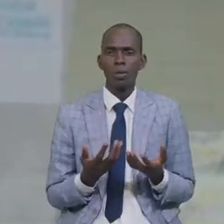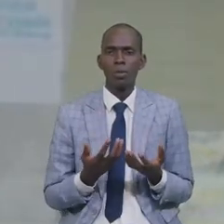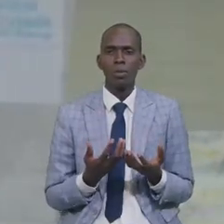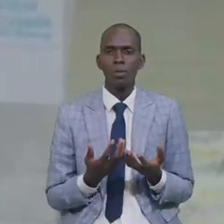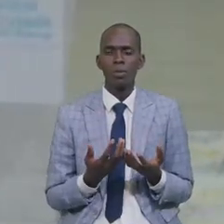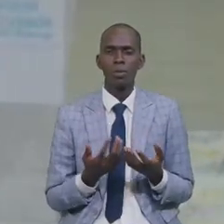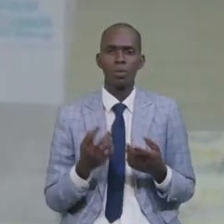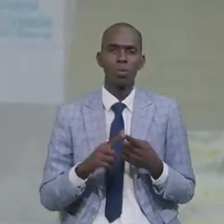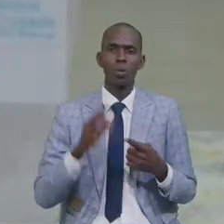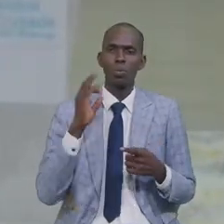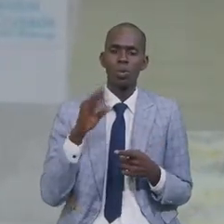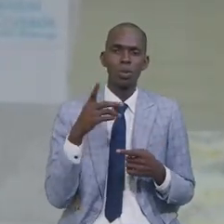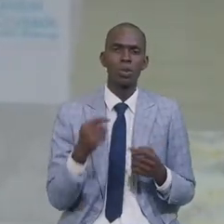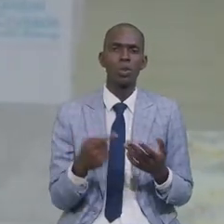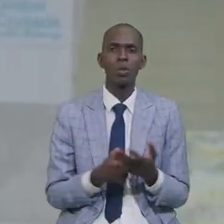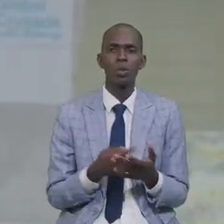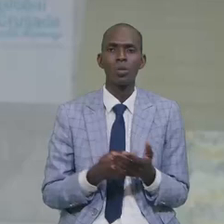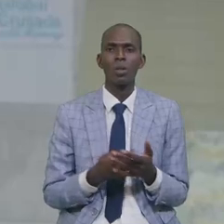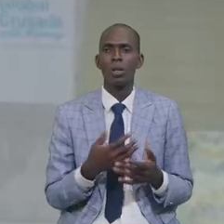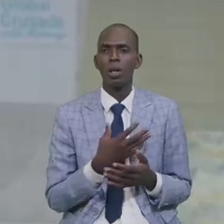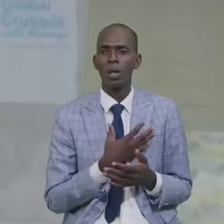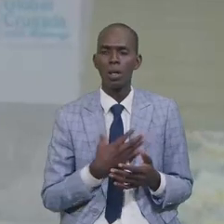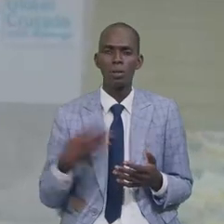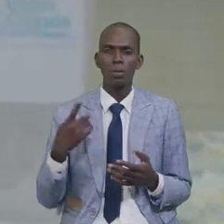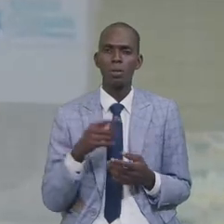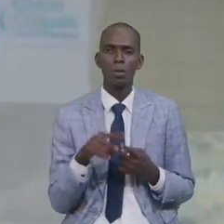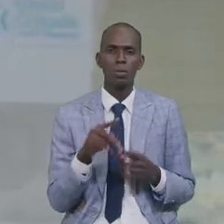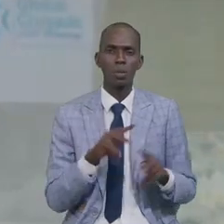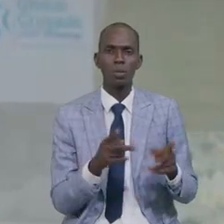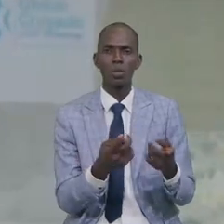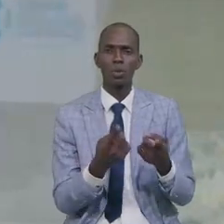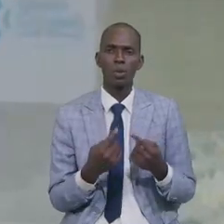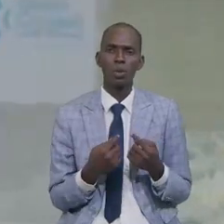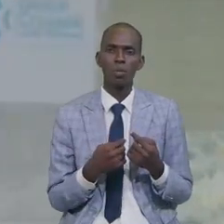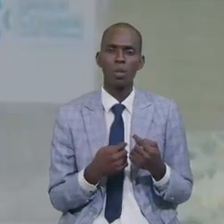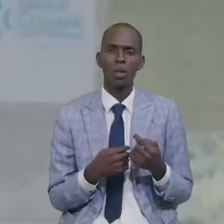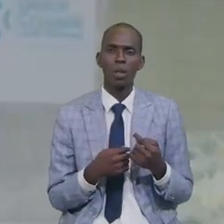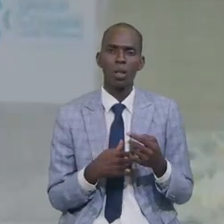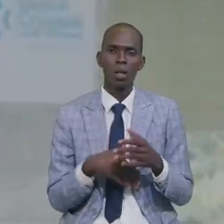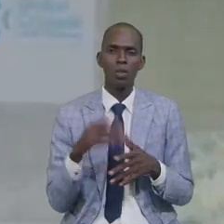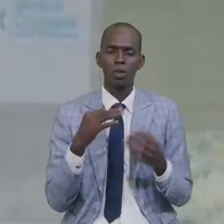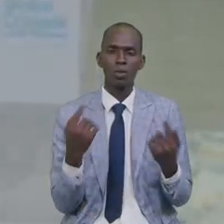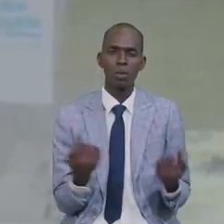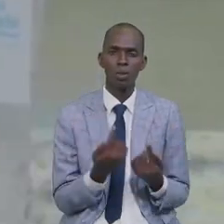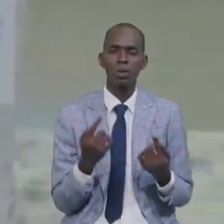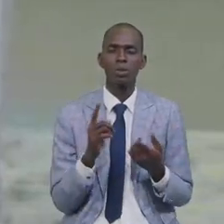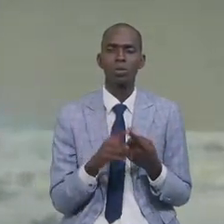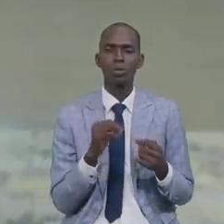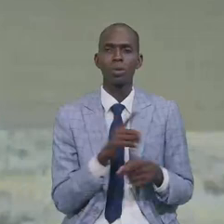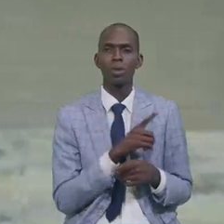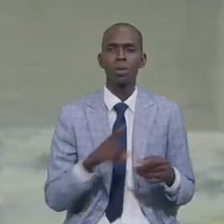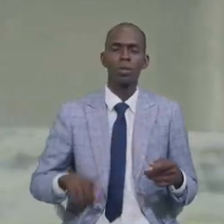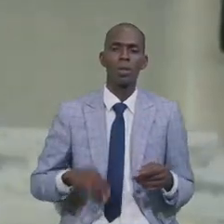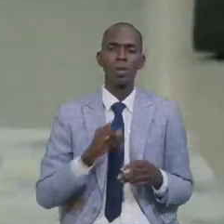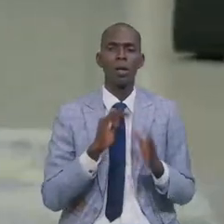désir pour prêcher l'évangile, pour que les gens sortent du péché et viennent dans